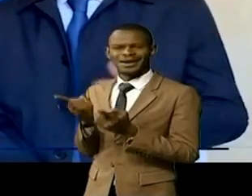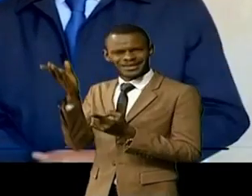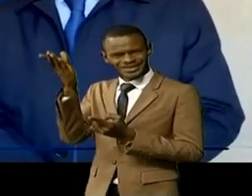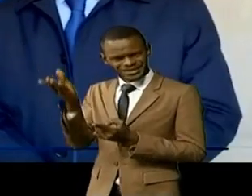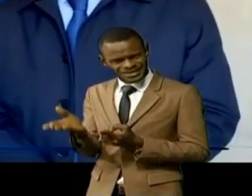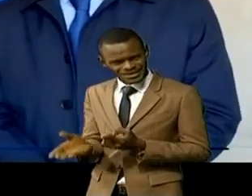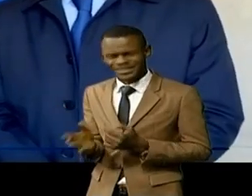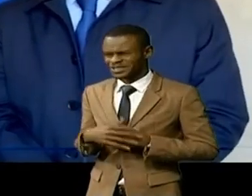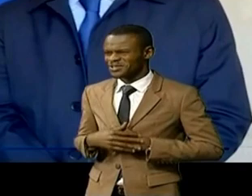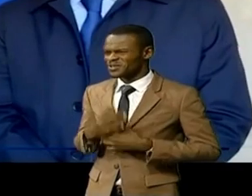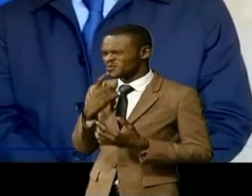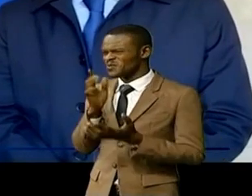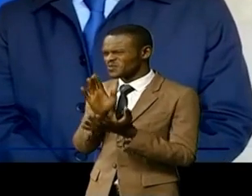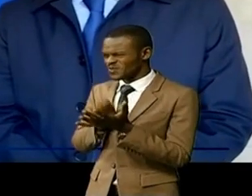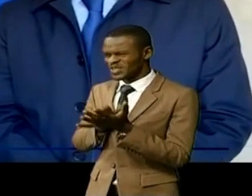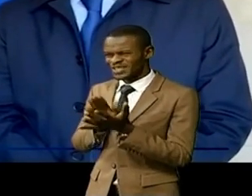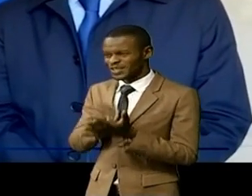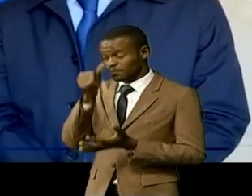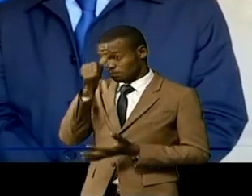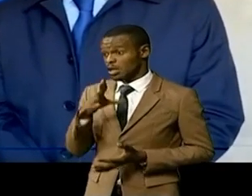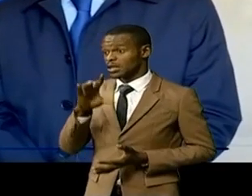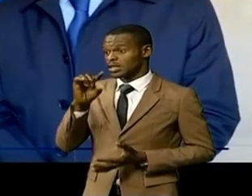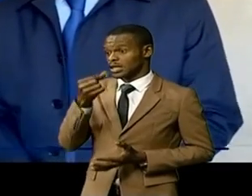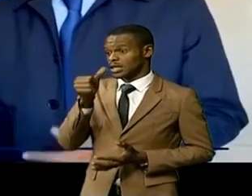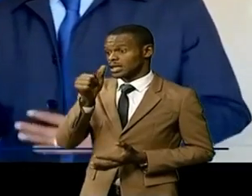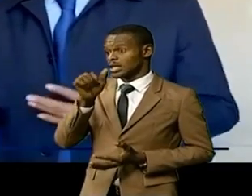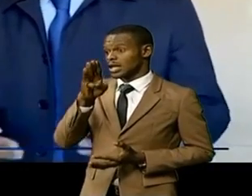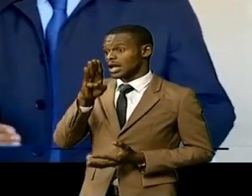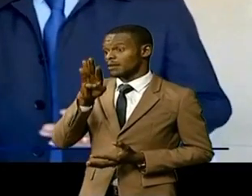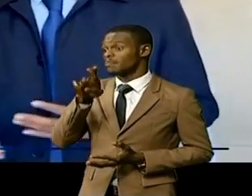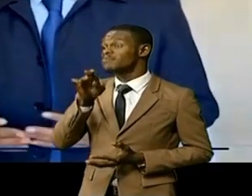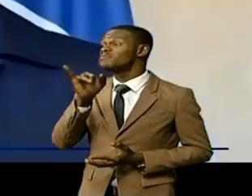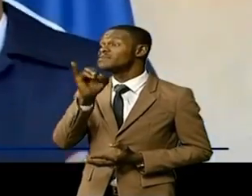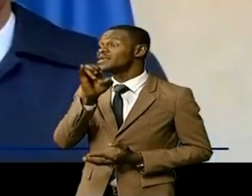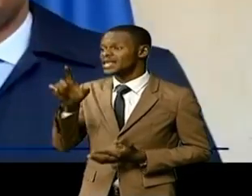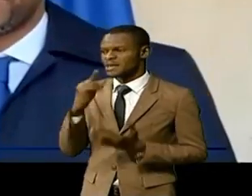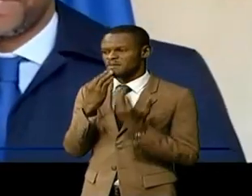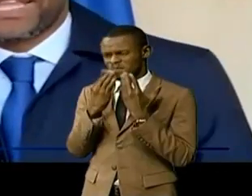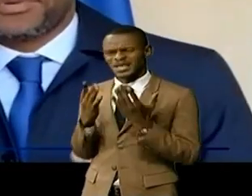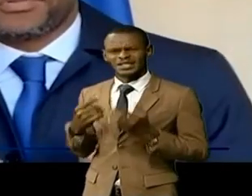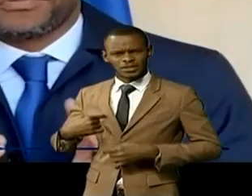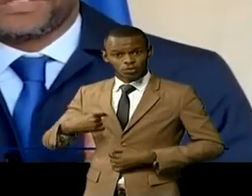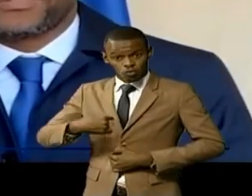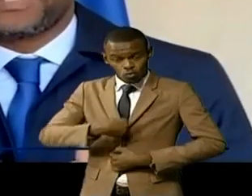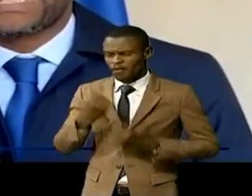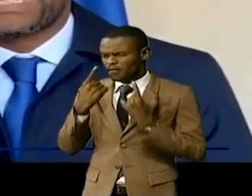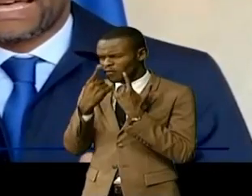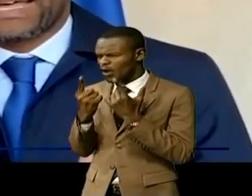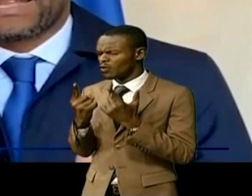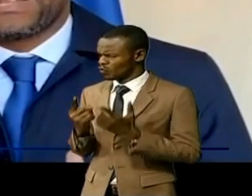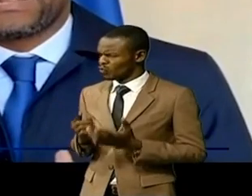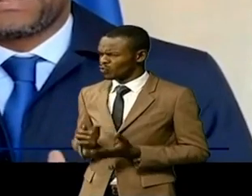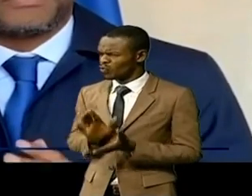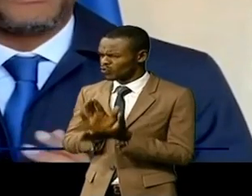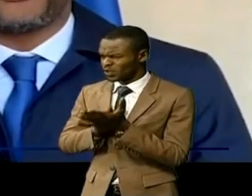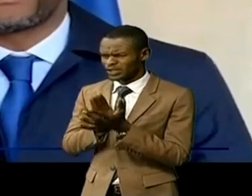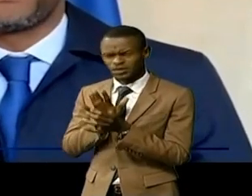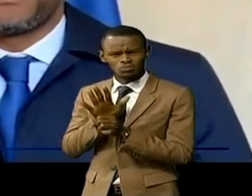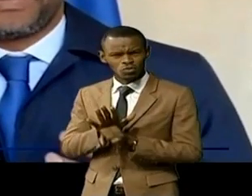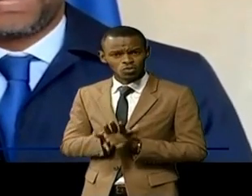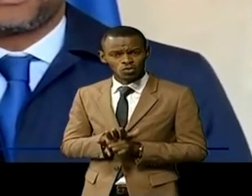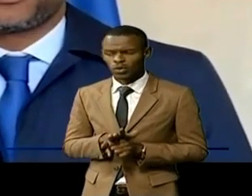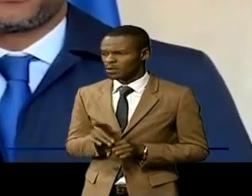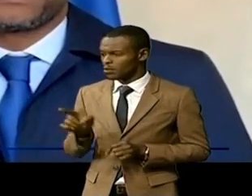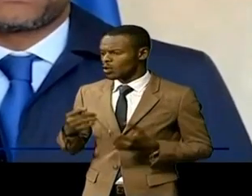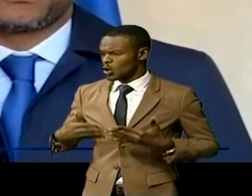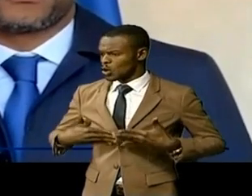du loin où nous vous regardons, nous avons de l'admiration. Et je suis content de nos échanges parce que finalement nous faisons face à les mêmes problèmes. Il faut